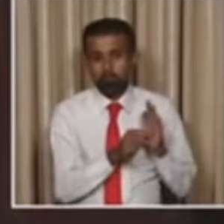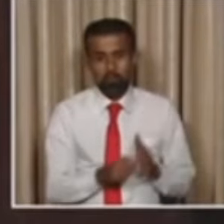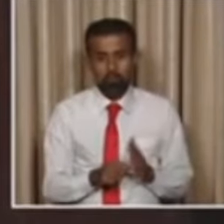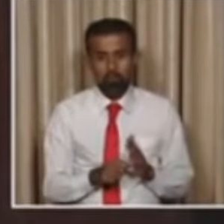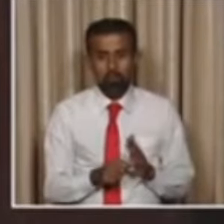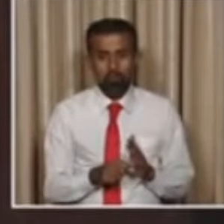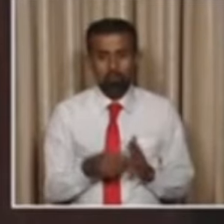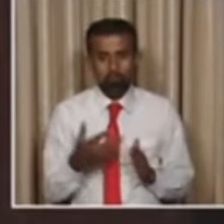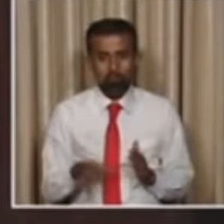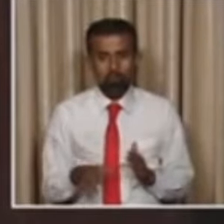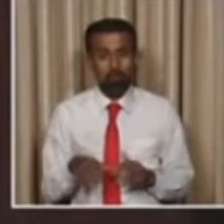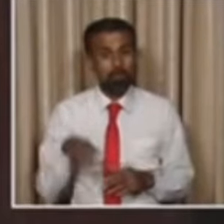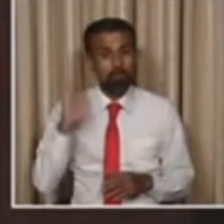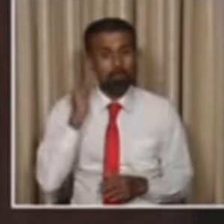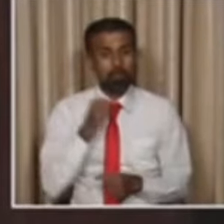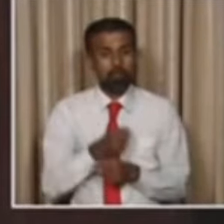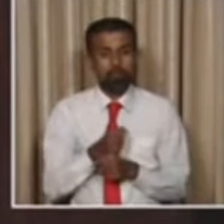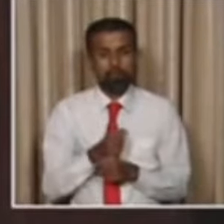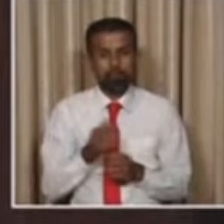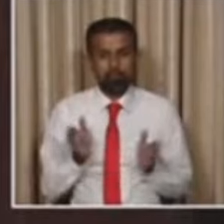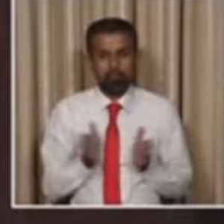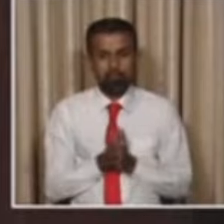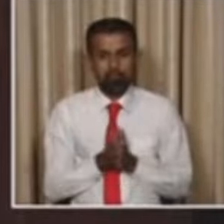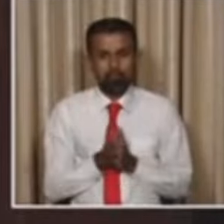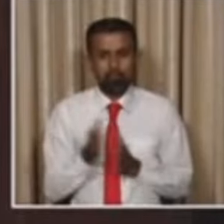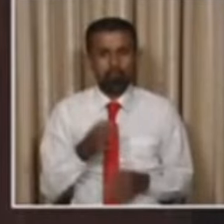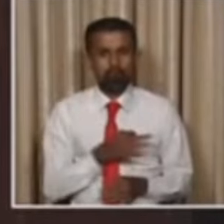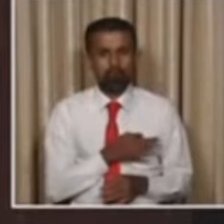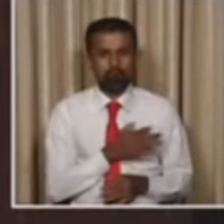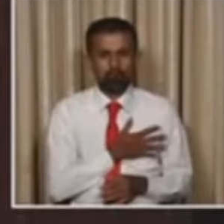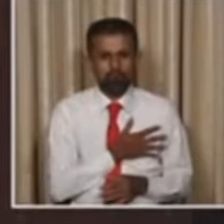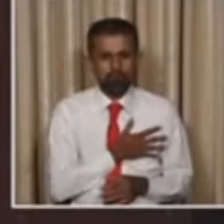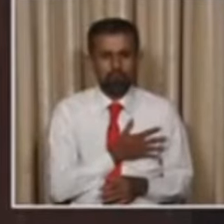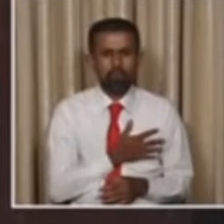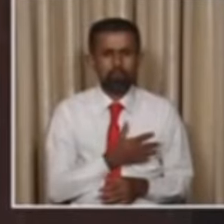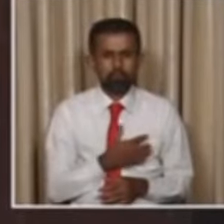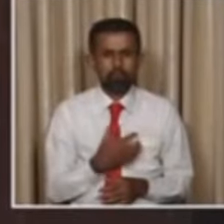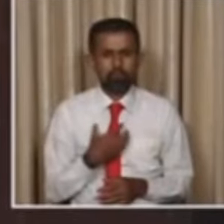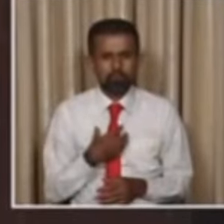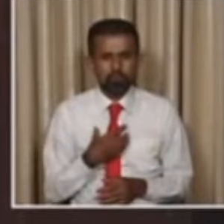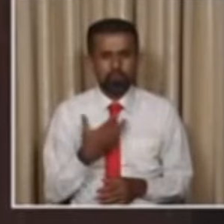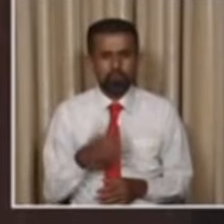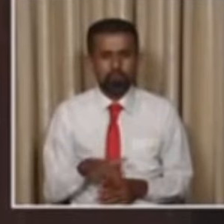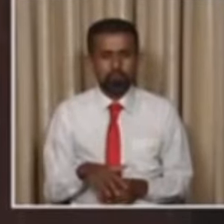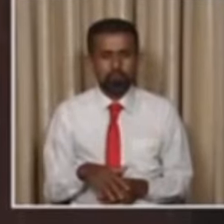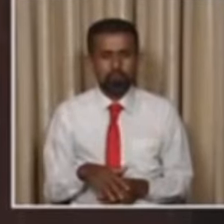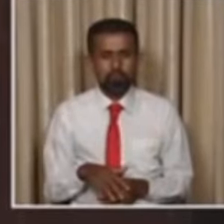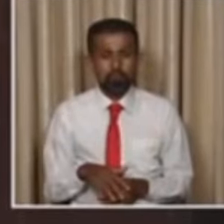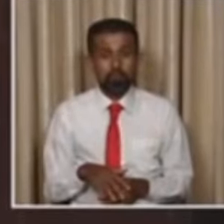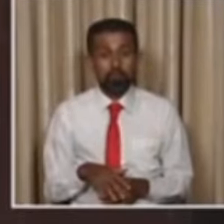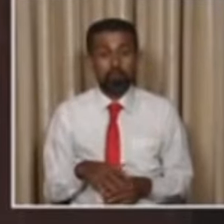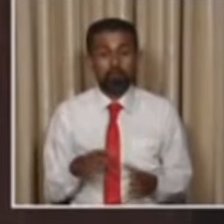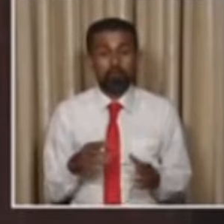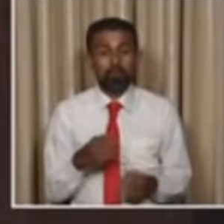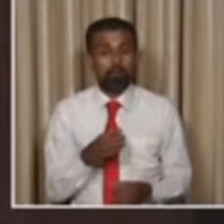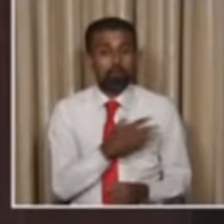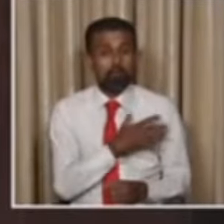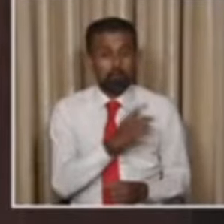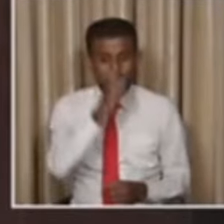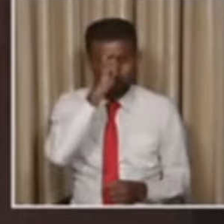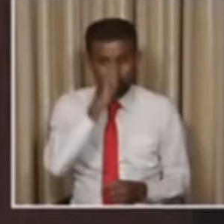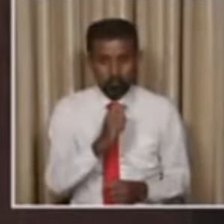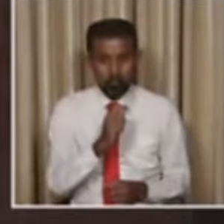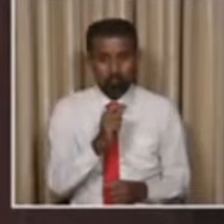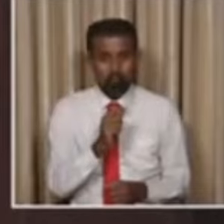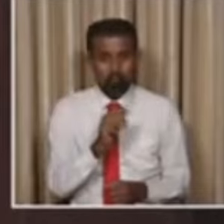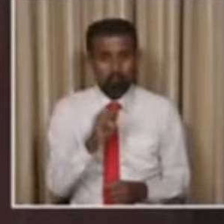නිසා ඒ එදා පැවති රජයත් එක්ක එතුමාට පොඩි වෛරයක් නැත්තම් ඒ වේදනාවක් ඇති වෙච්ච නිසා එතුමා ඒක ගලව ගැනීමට ගෝඨාභය දීපු